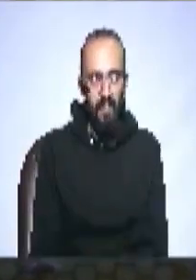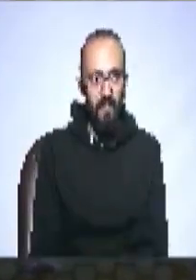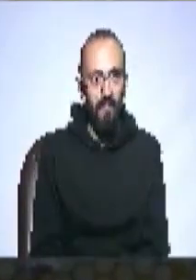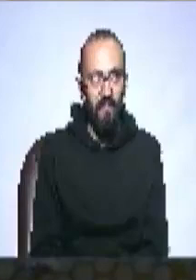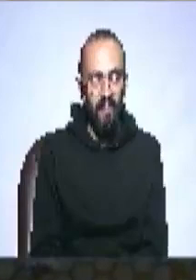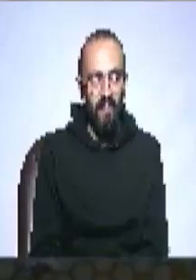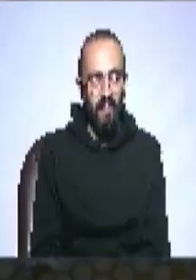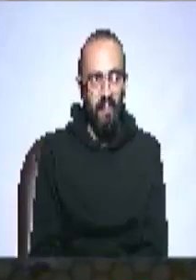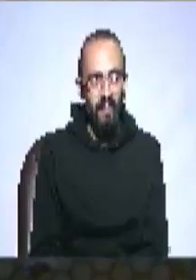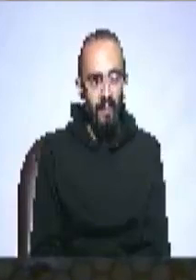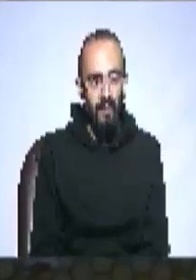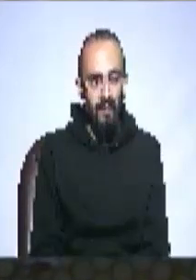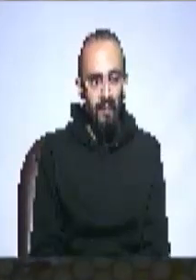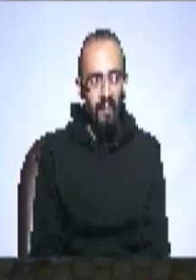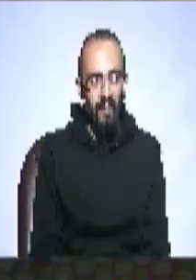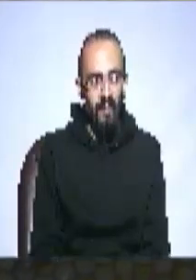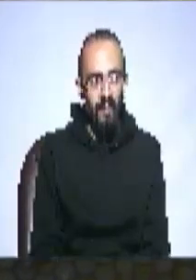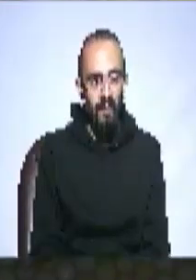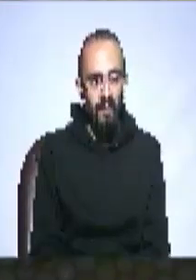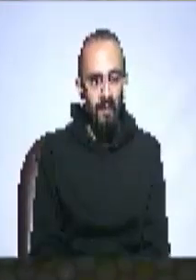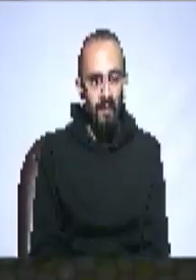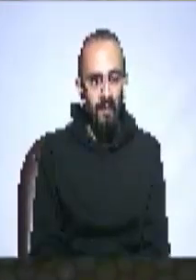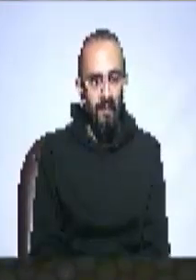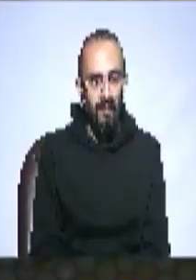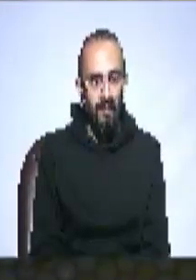ماشيين بشكل كويس.